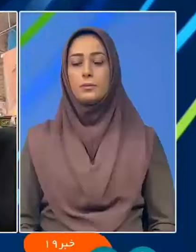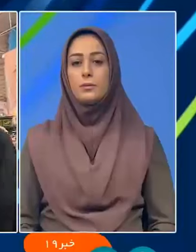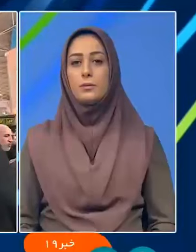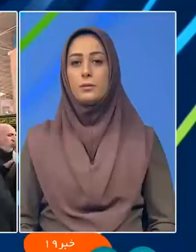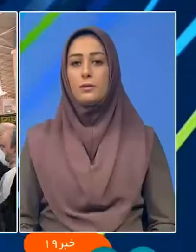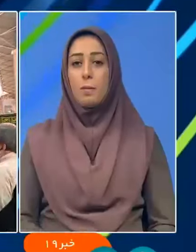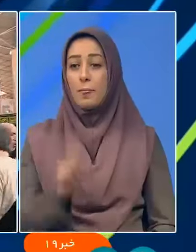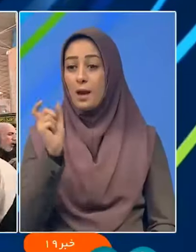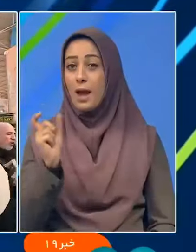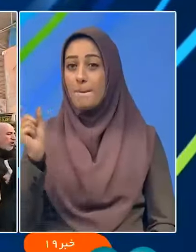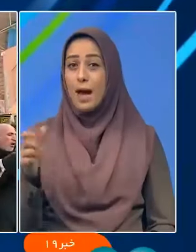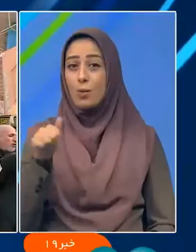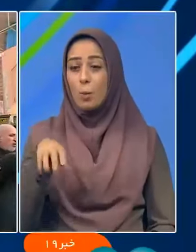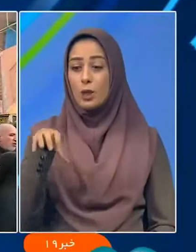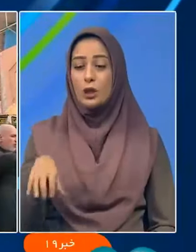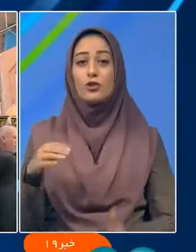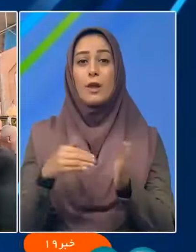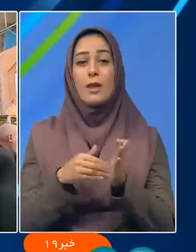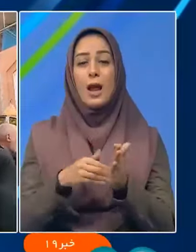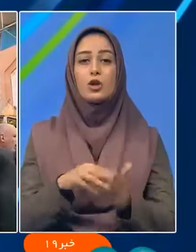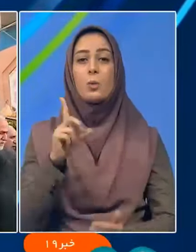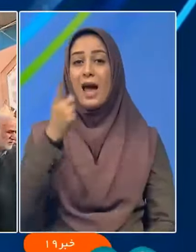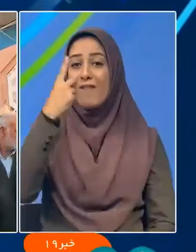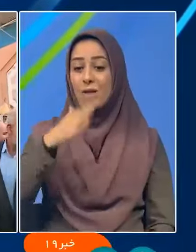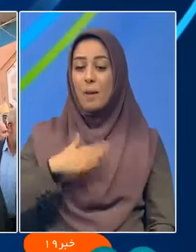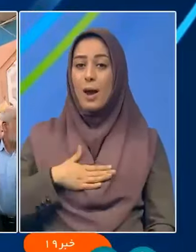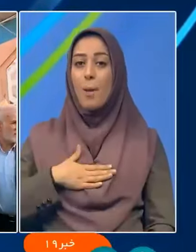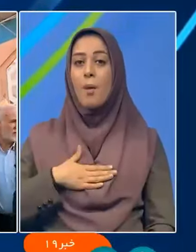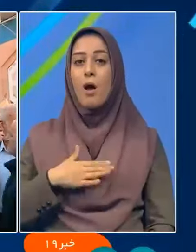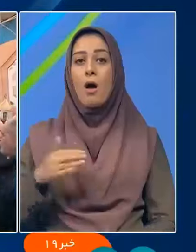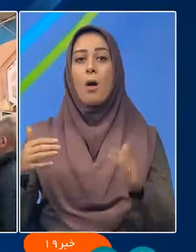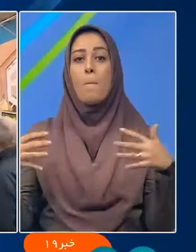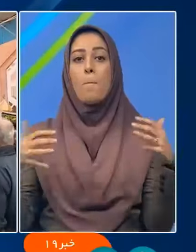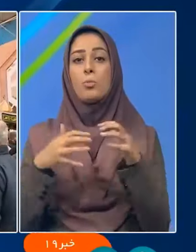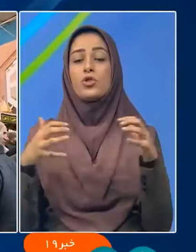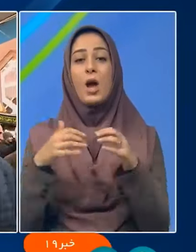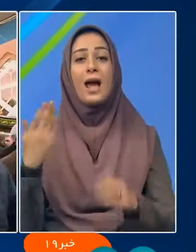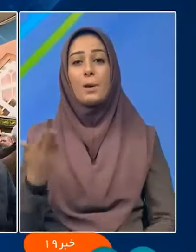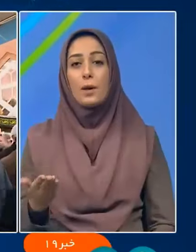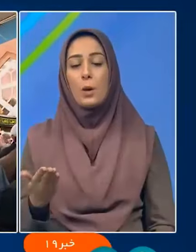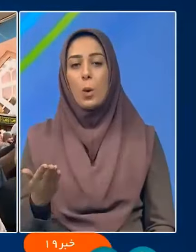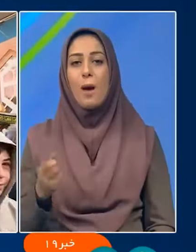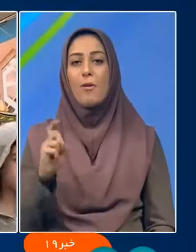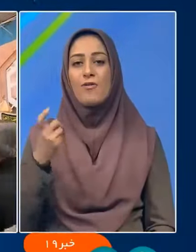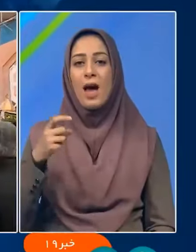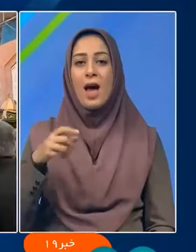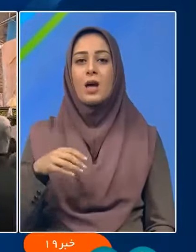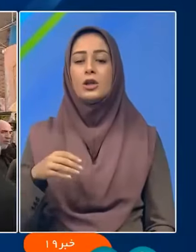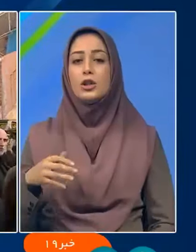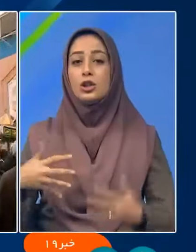رزمندگانی که اونجا دارن تلاش میکنن، اول از همه دارن برای خود ما مبارزه میکنن و جبهه ما تو اونجان و ایشالله